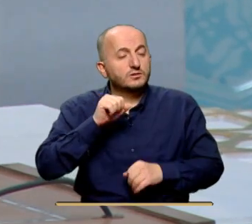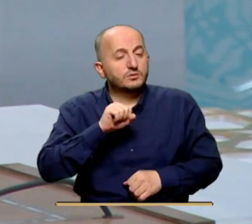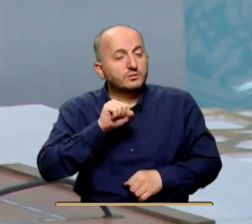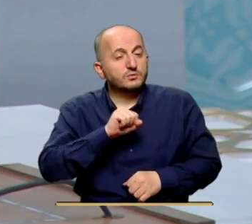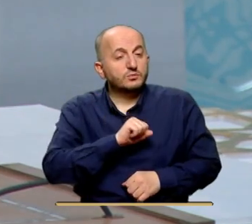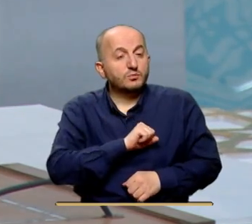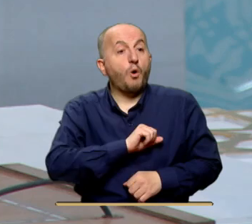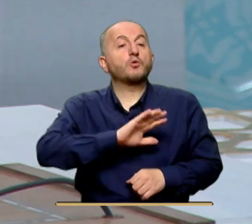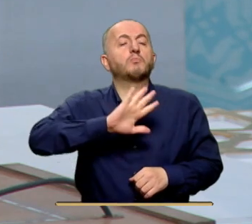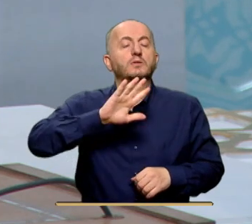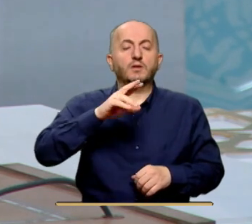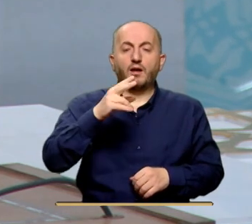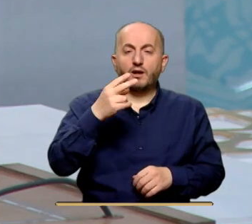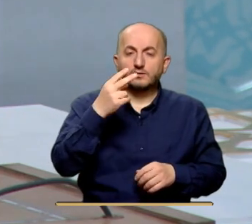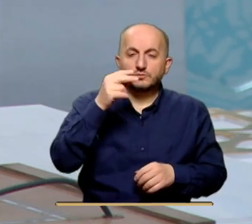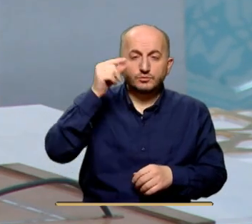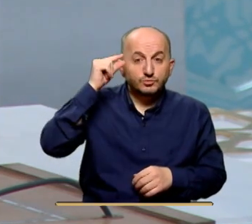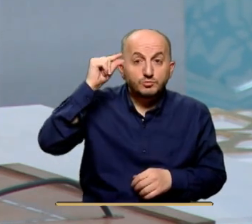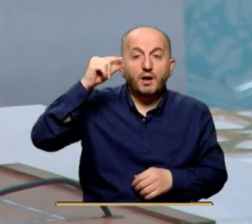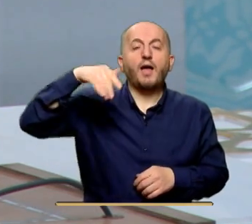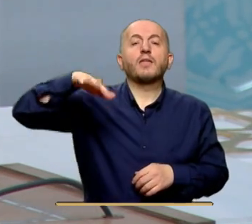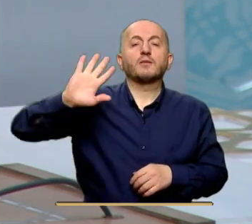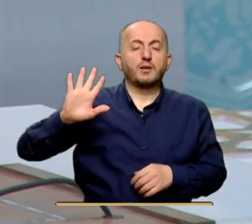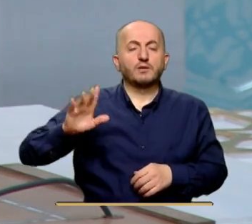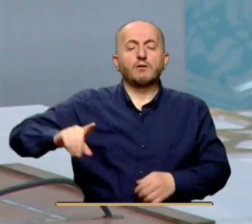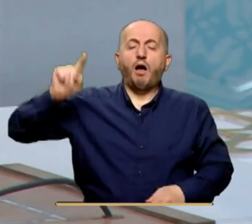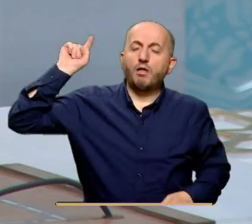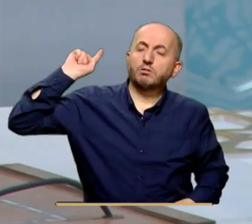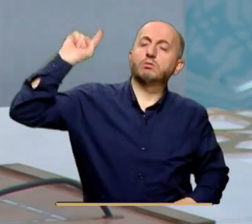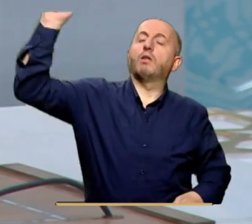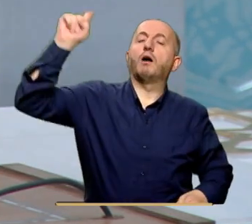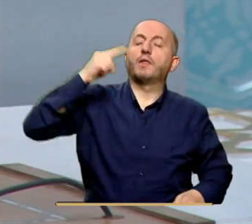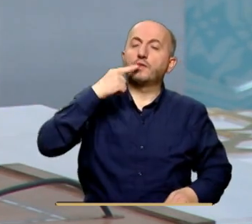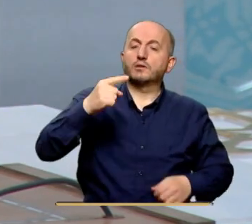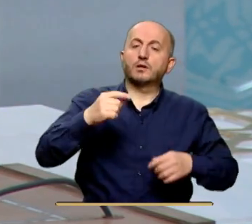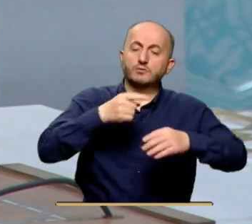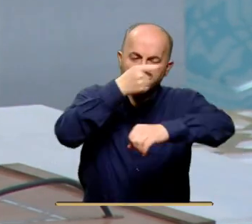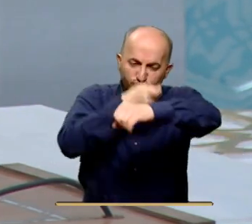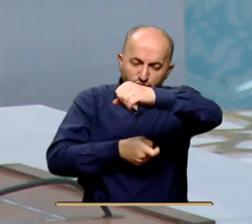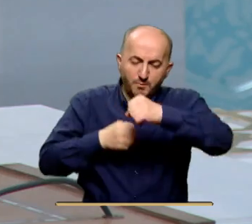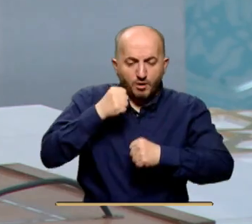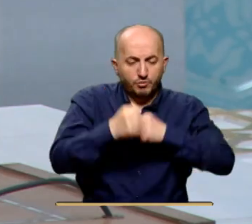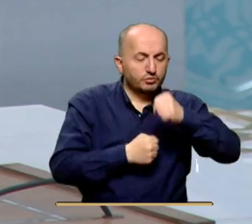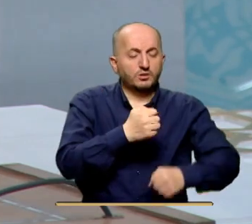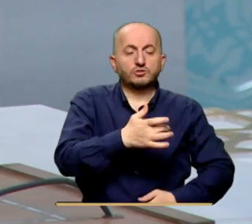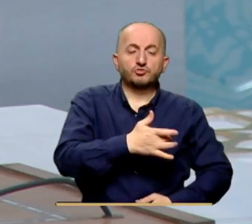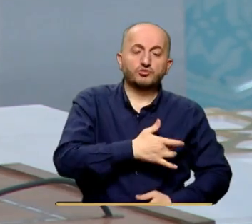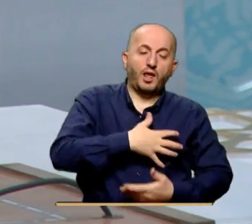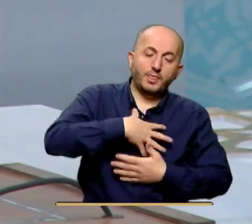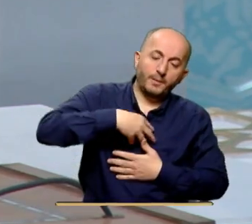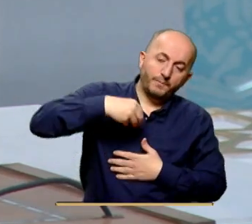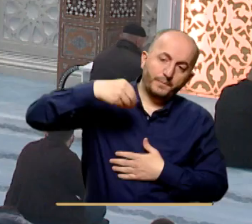etmeden, gözünü kırpmadan, Allah diyerek cepheye koşarak canlarını teslim etmişlerdir